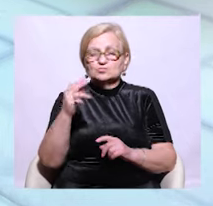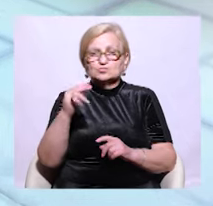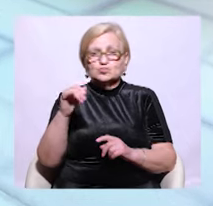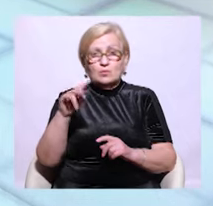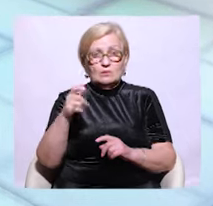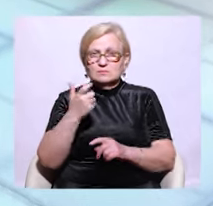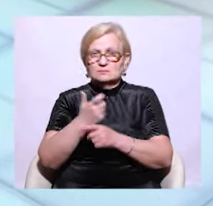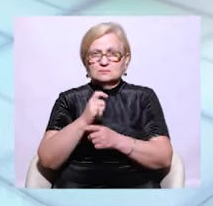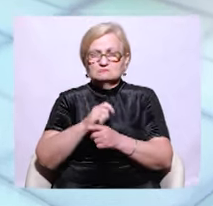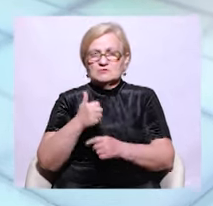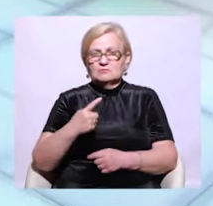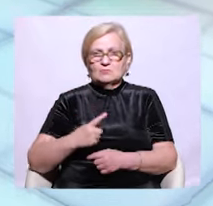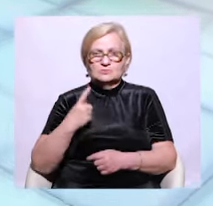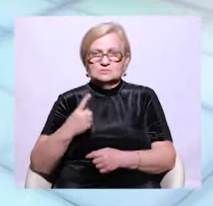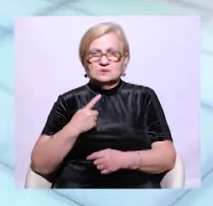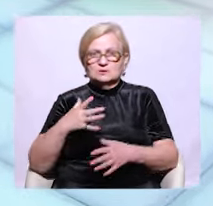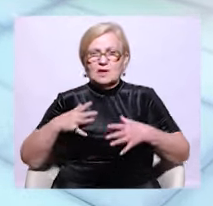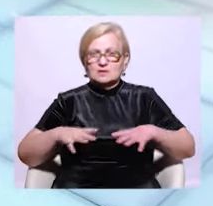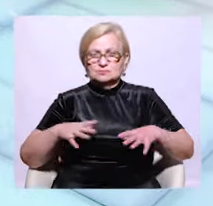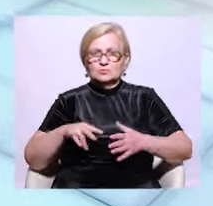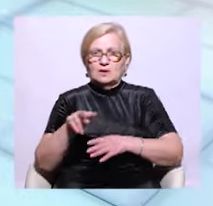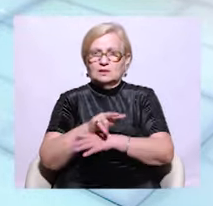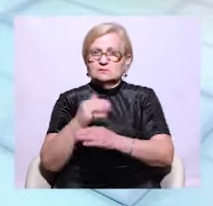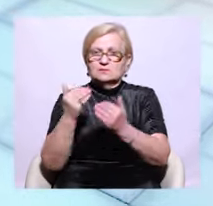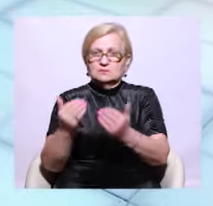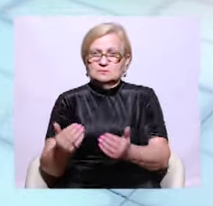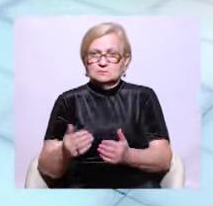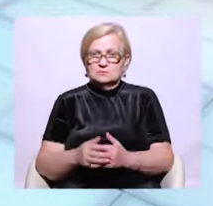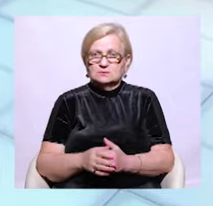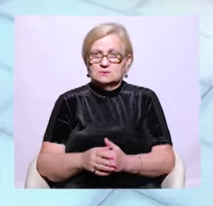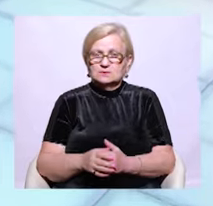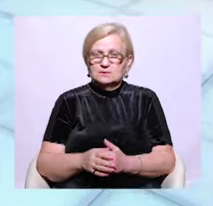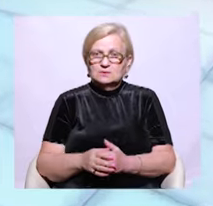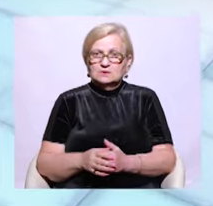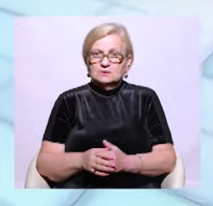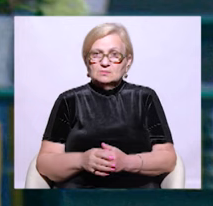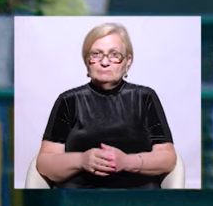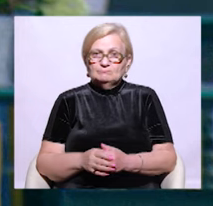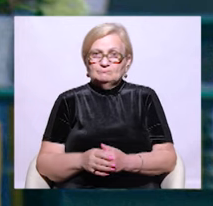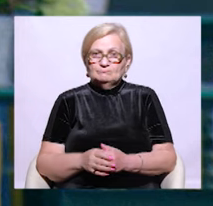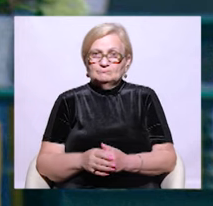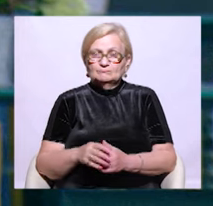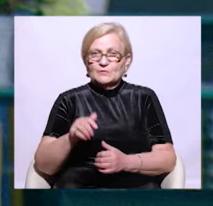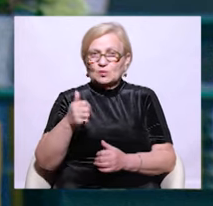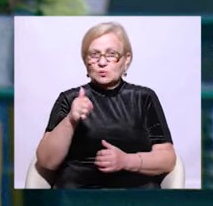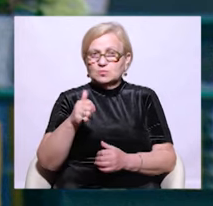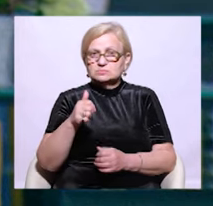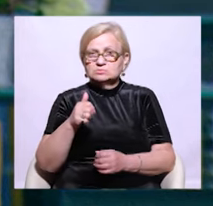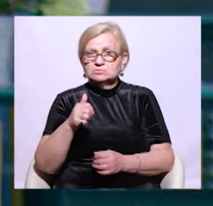ოსტატი ქართული ლიტერატურისა. უნდა გითხრათ, რომ როგორც